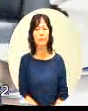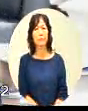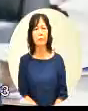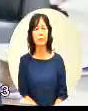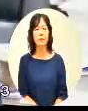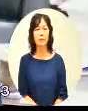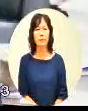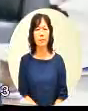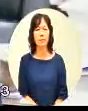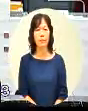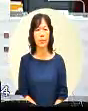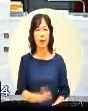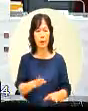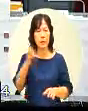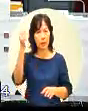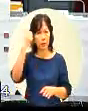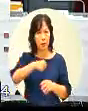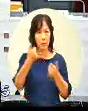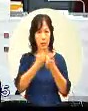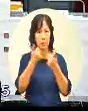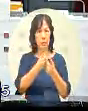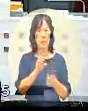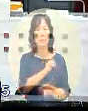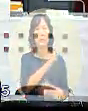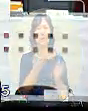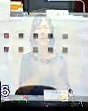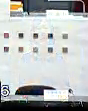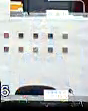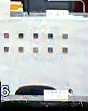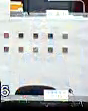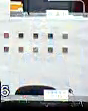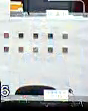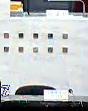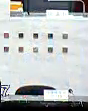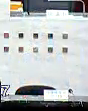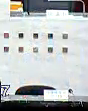上午一程到此结束哈，下午三点继续开会。